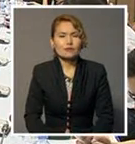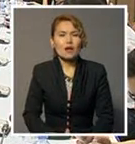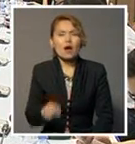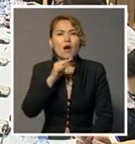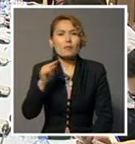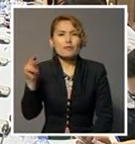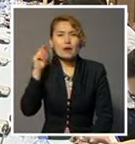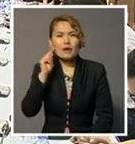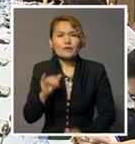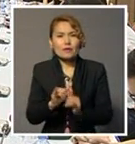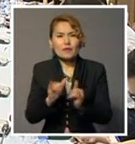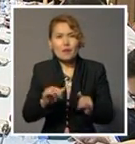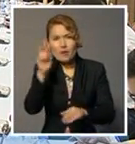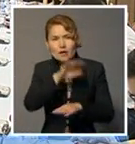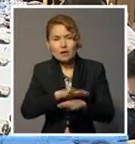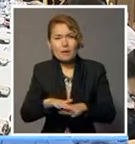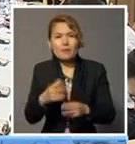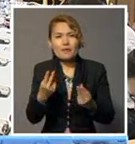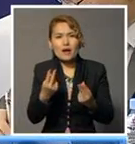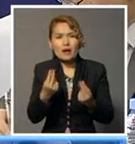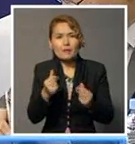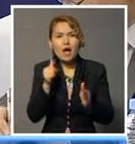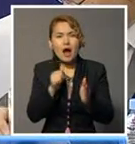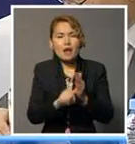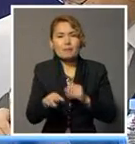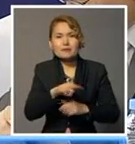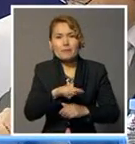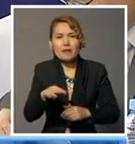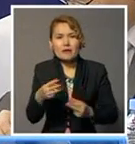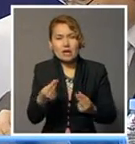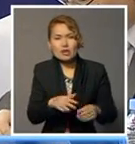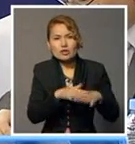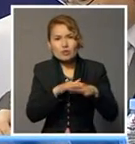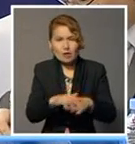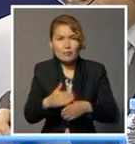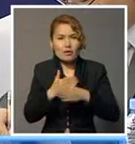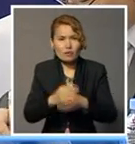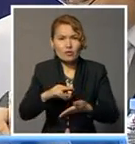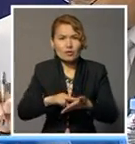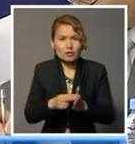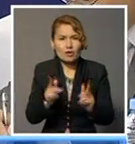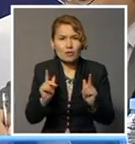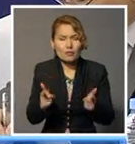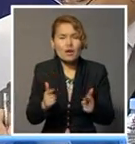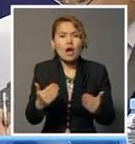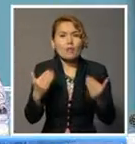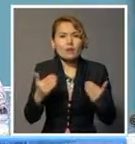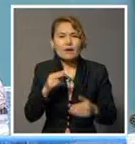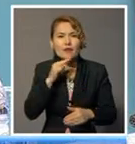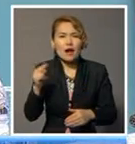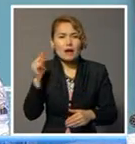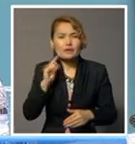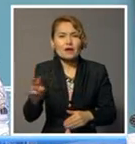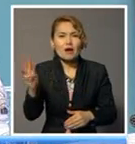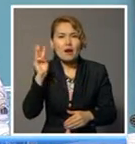Қытай дамушы елдердің экономикасына 60 миллиард юань қаржыны қайтарымсыз түрде құюды жоспарлап отыр. Бүгін отандық журналистермен жүздескен Қытай